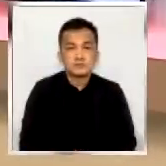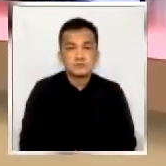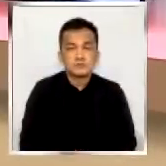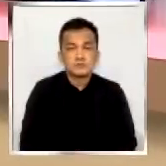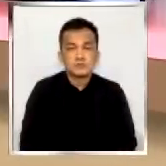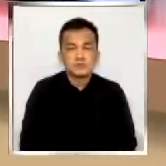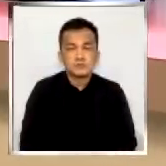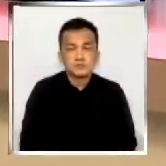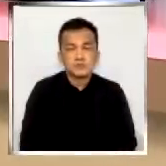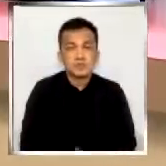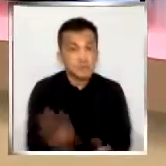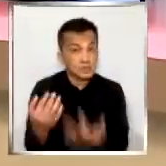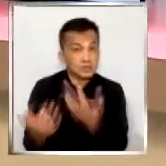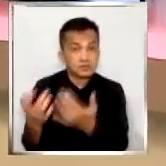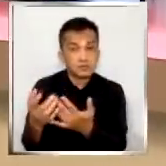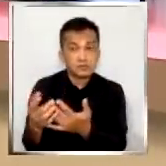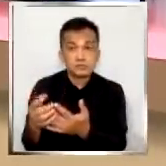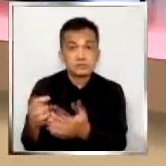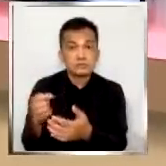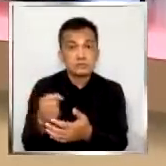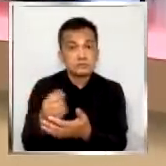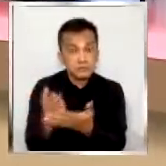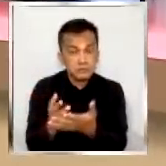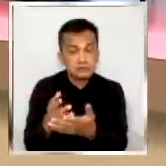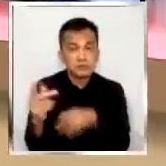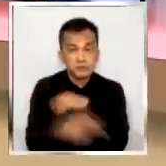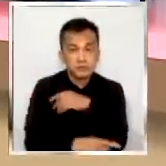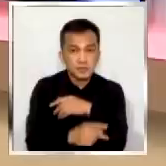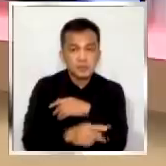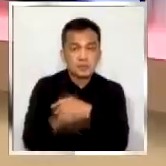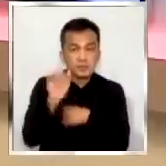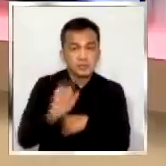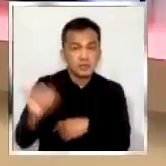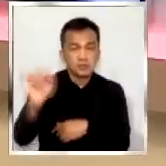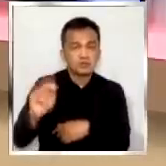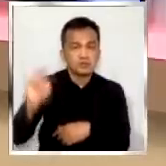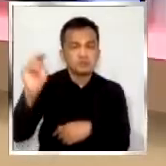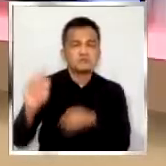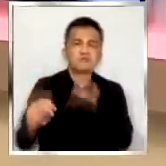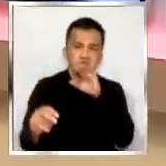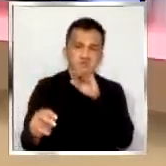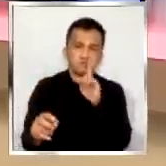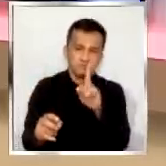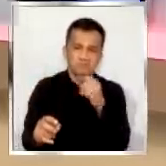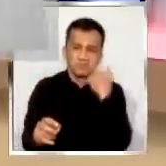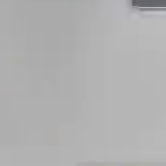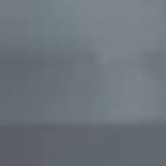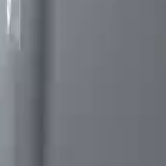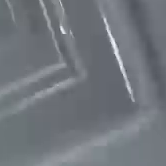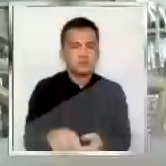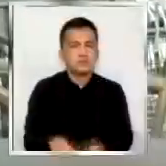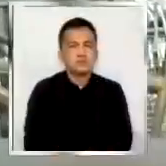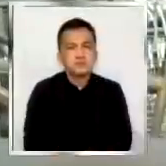Nakasunog sa ilang probinsya. Sa Ilocos Norte, isang lola ang namatay. Nakatutok si Katrina Son.